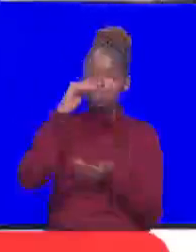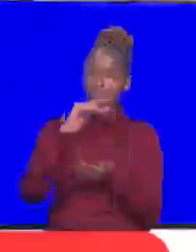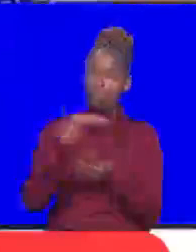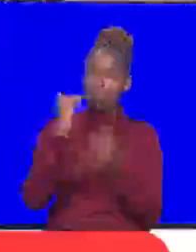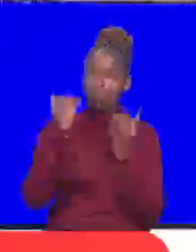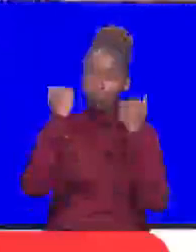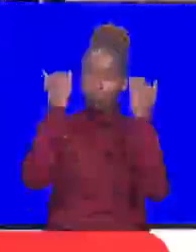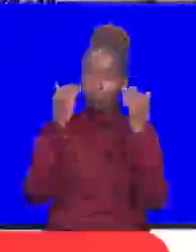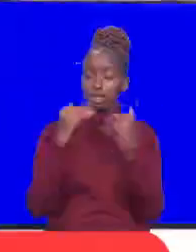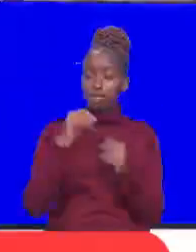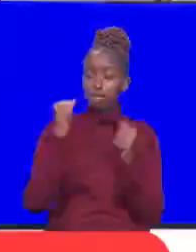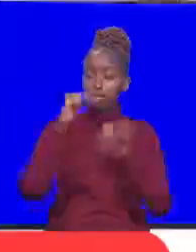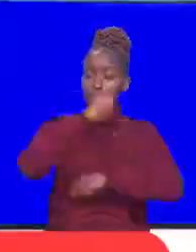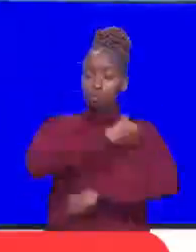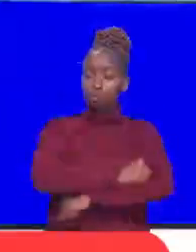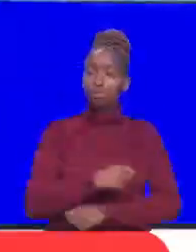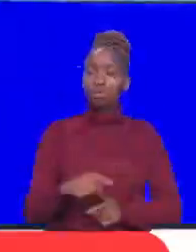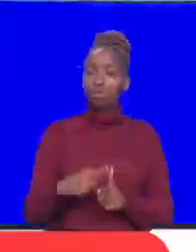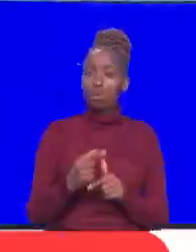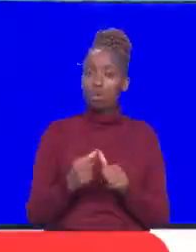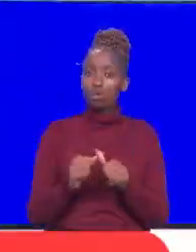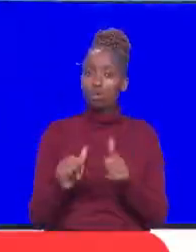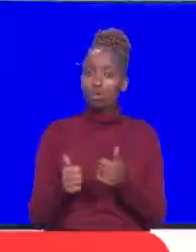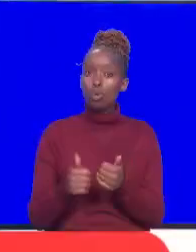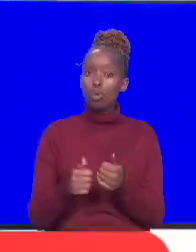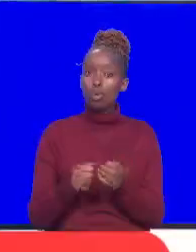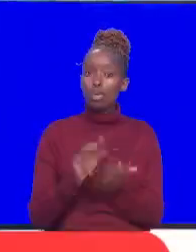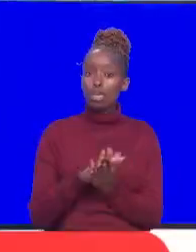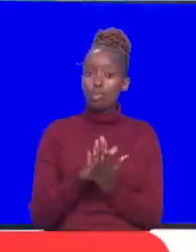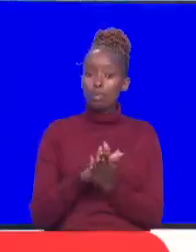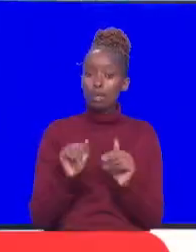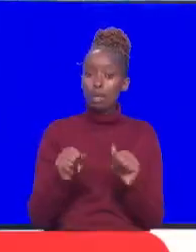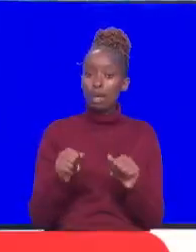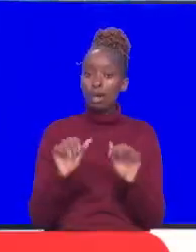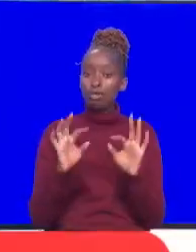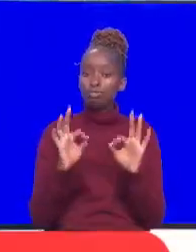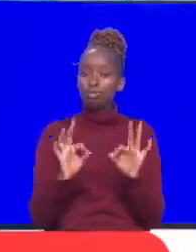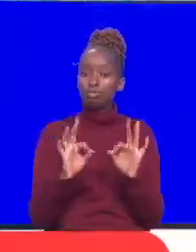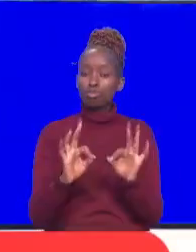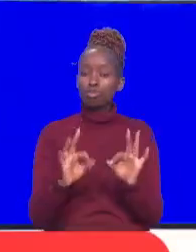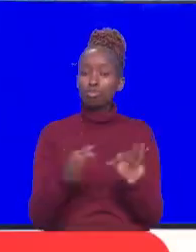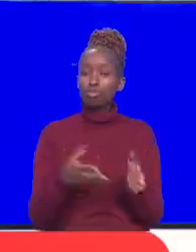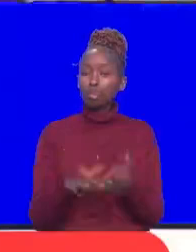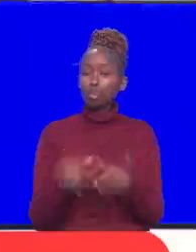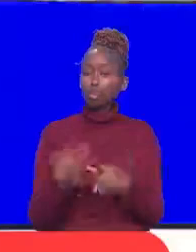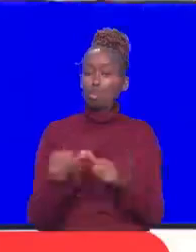kuboresha miundombinu ya shule ili kuweka mazingira mazuri ya kujifunzia.